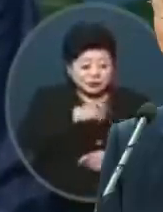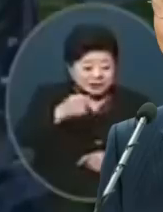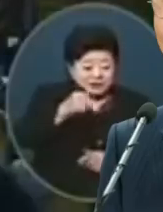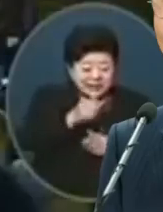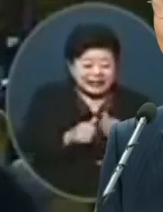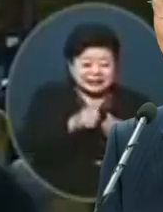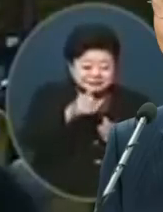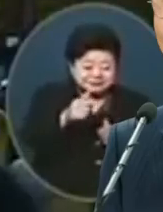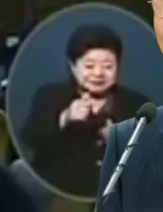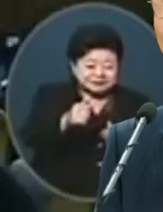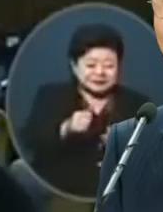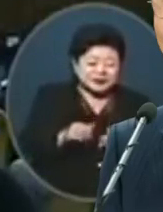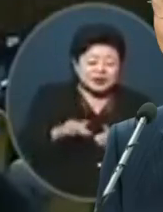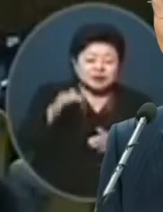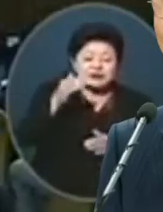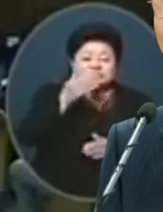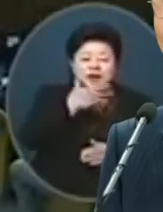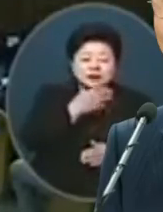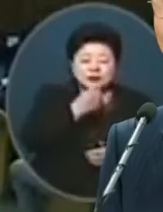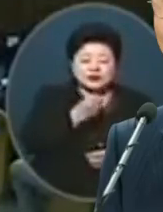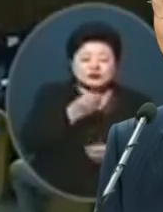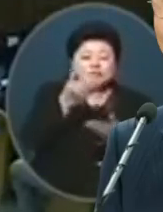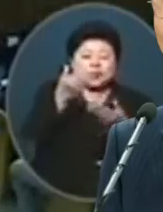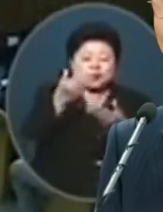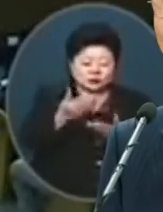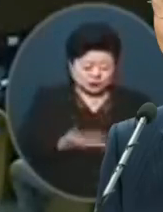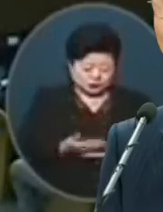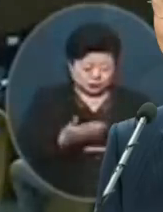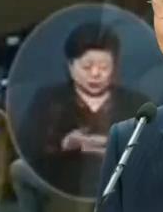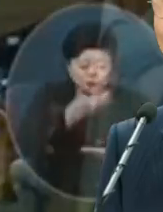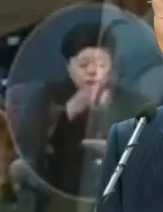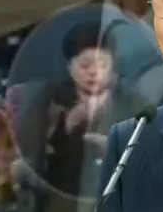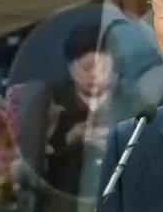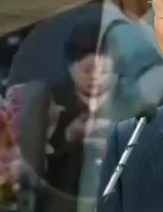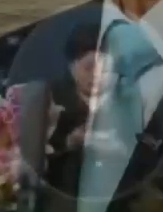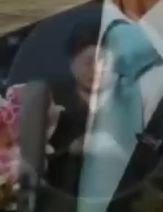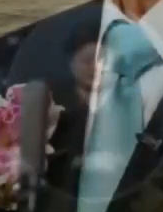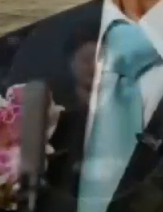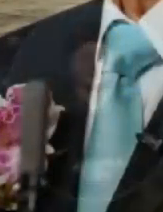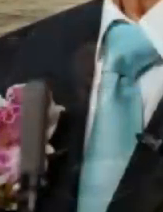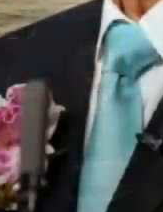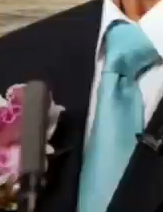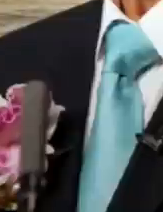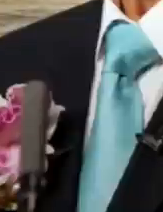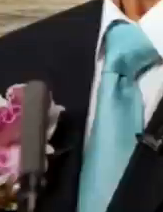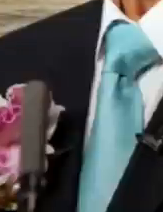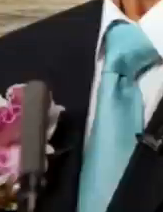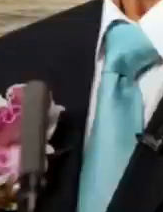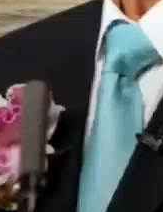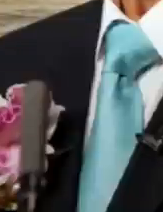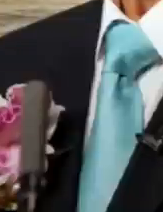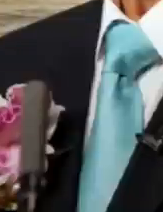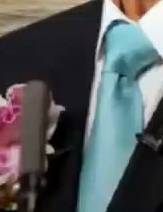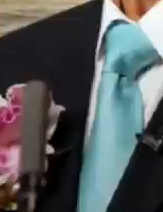하나님이 넘치는 아브라함의 자손으로서의 복을 주실 것입니다. 우리